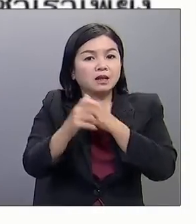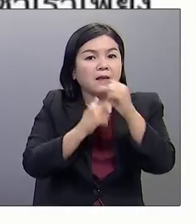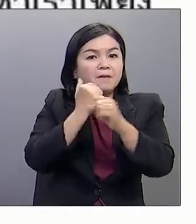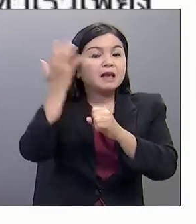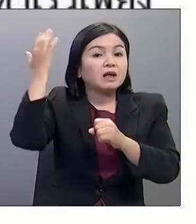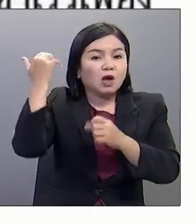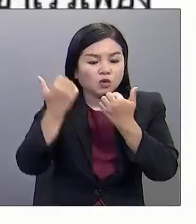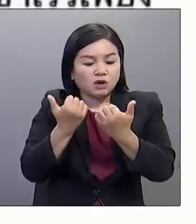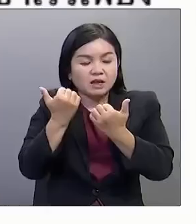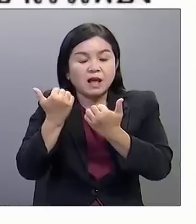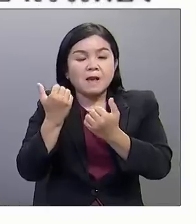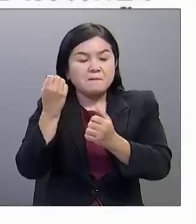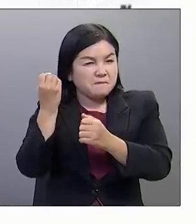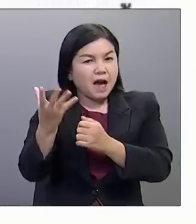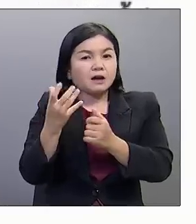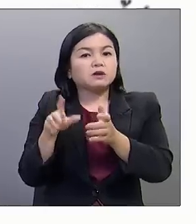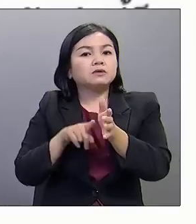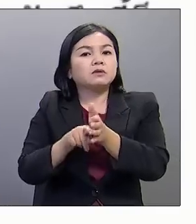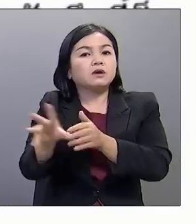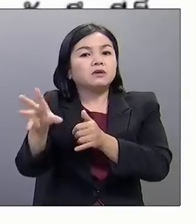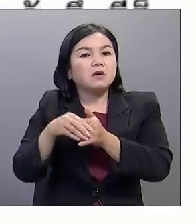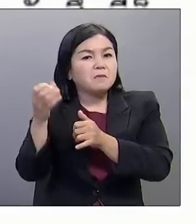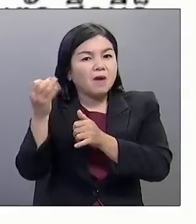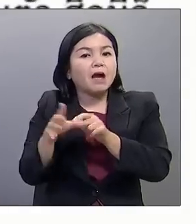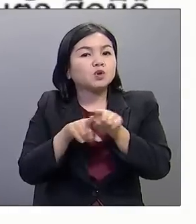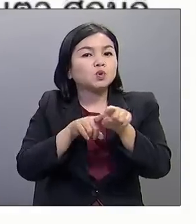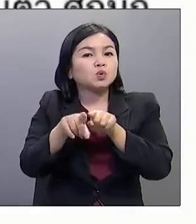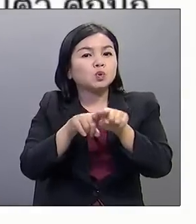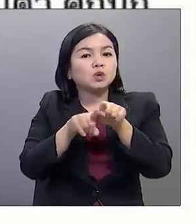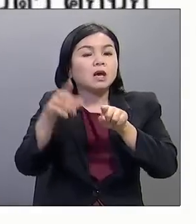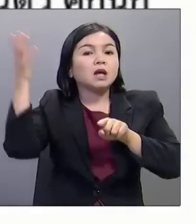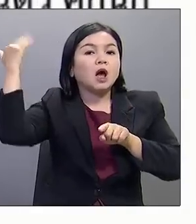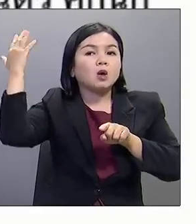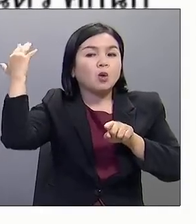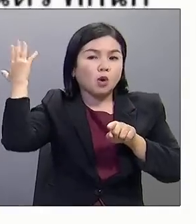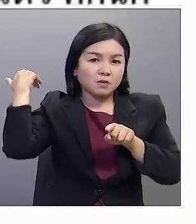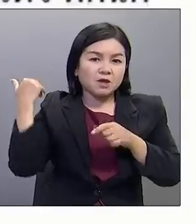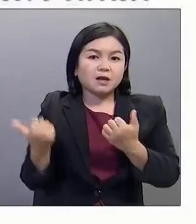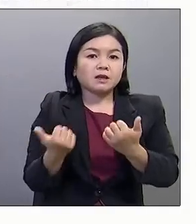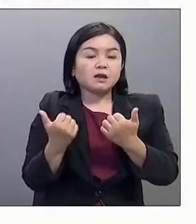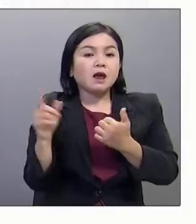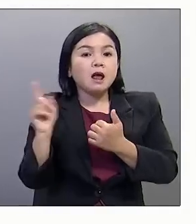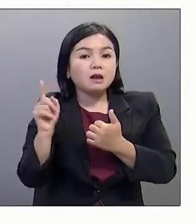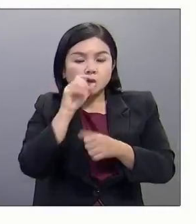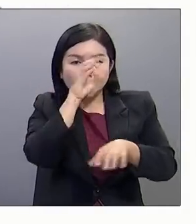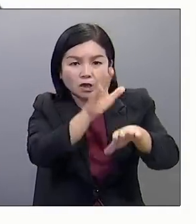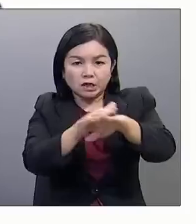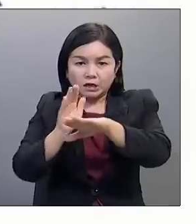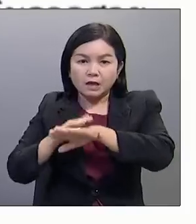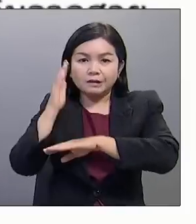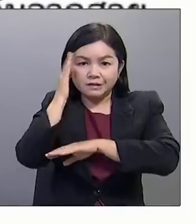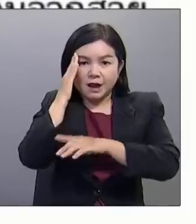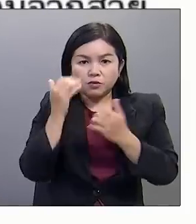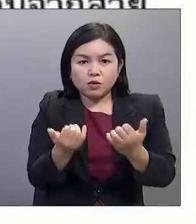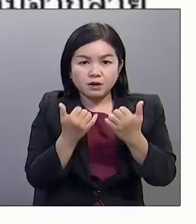ของ AlphaและDeltaค่ะแล้วก็พีคสูสีกับระรอกช่วงครึ่งปีแรกดังนั้นจึงย้ำเสมอนะคะว่า